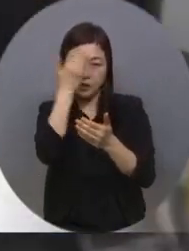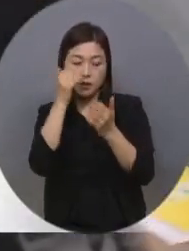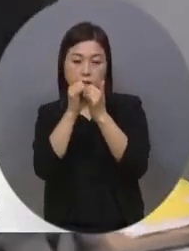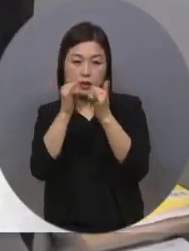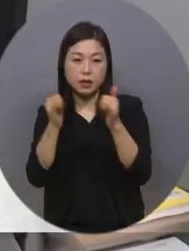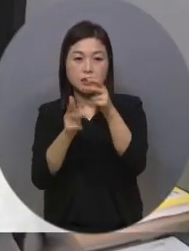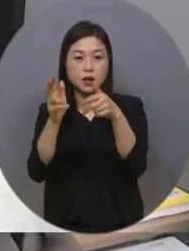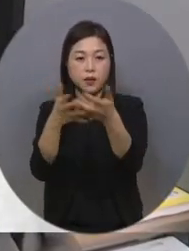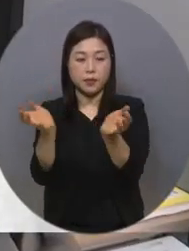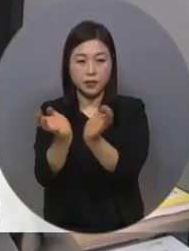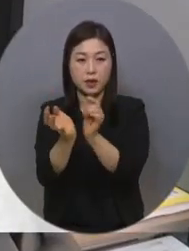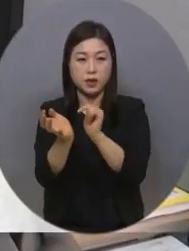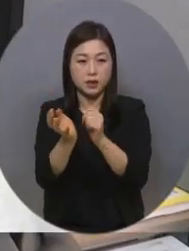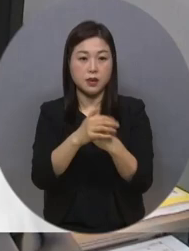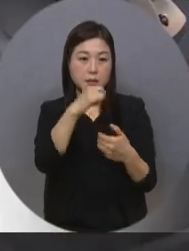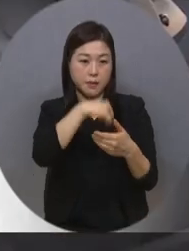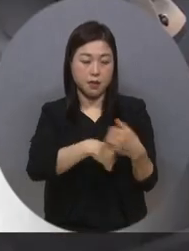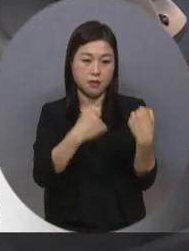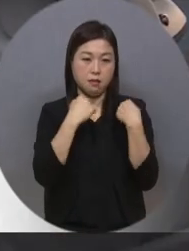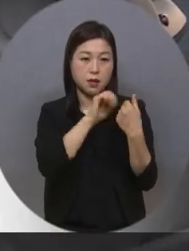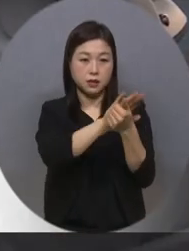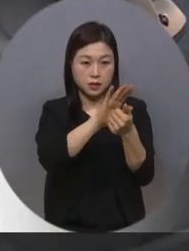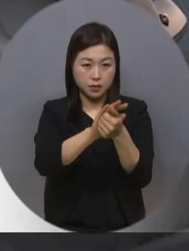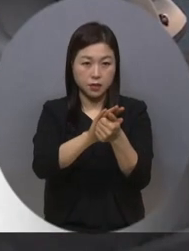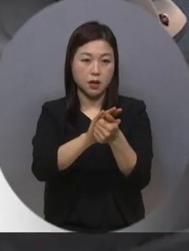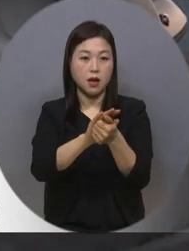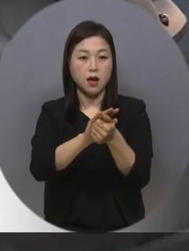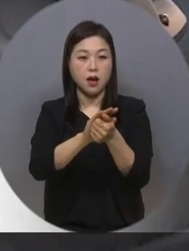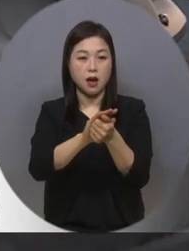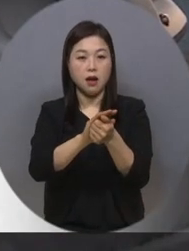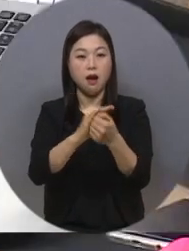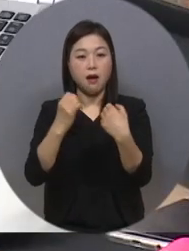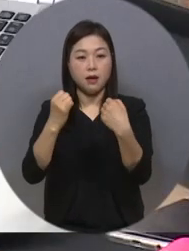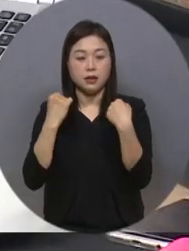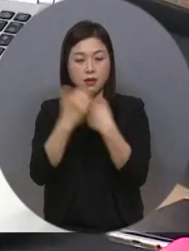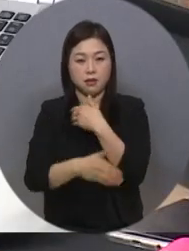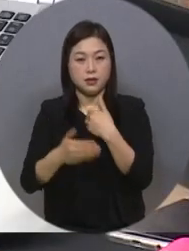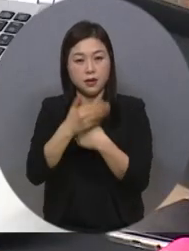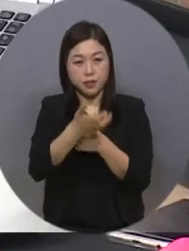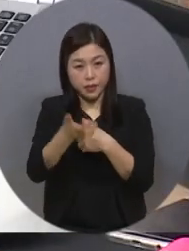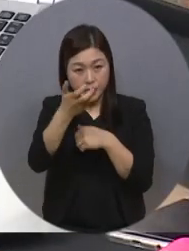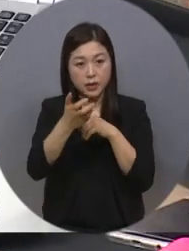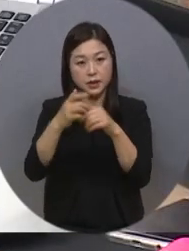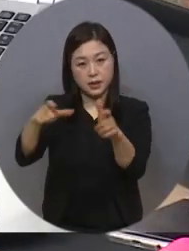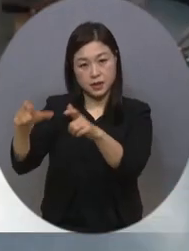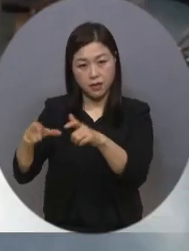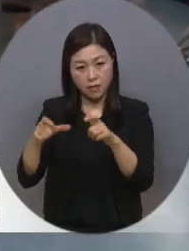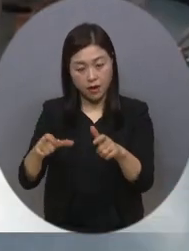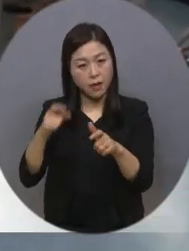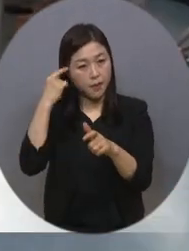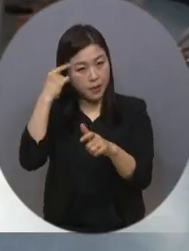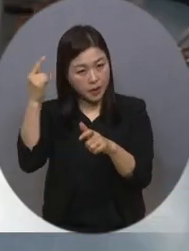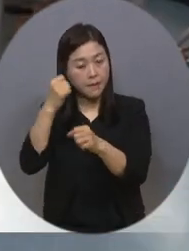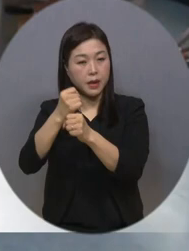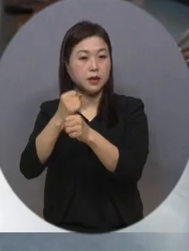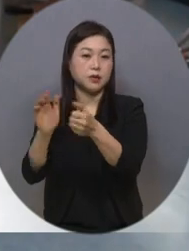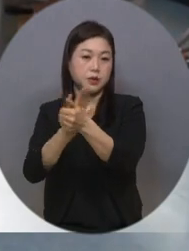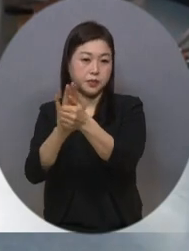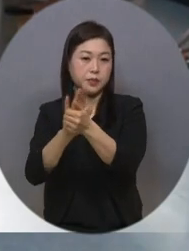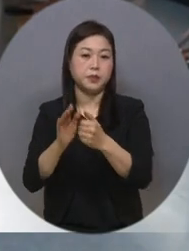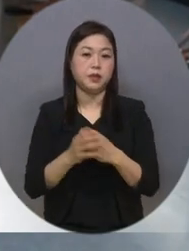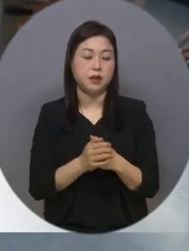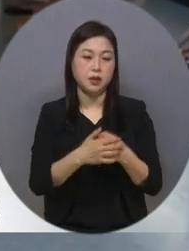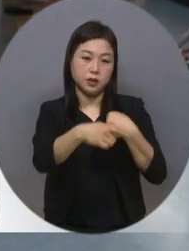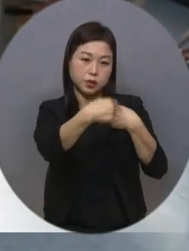서비스는 청년마음 건강지원, 청년신체 건강증진, 지역과 자체 개발한 서비스 등이며 이 중 초등